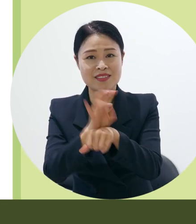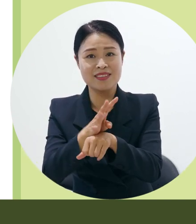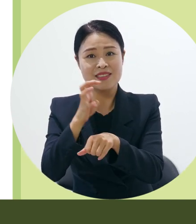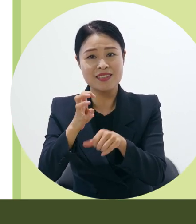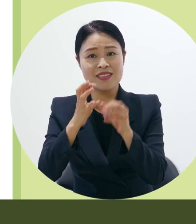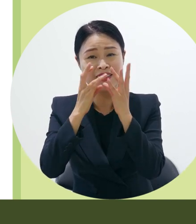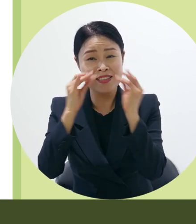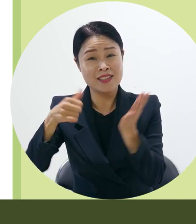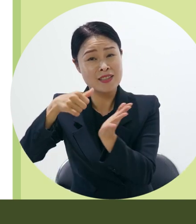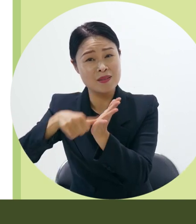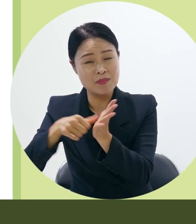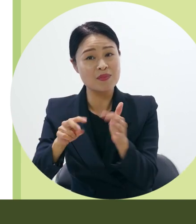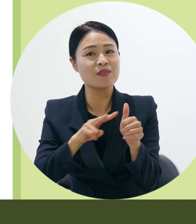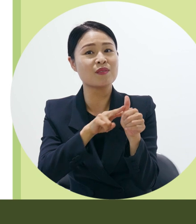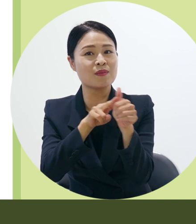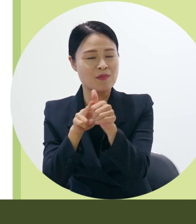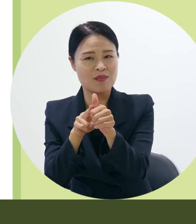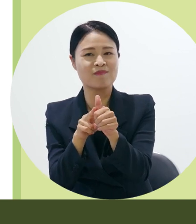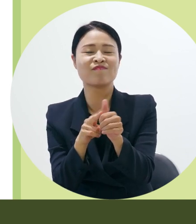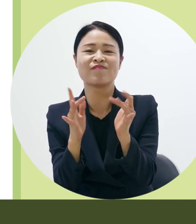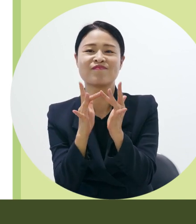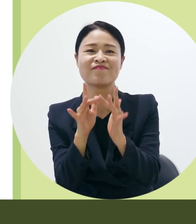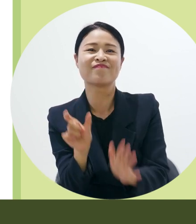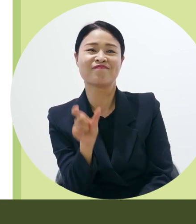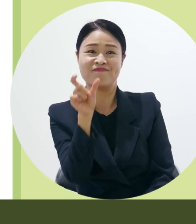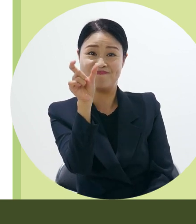있는 누리집. 주소: